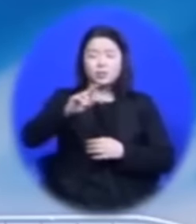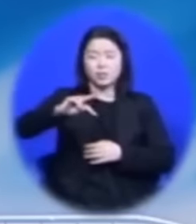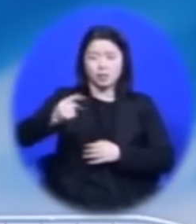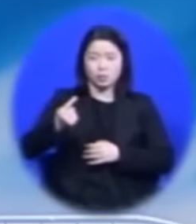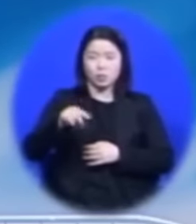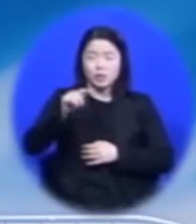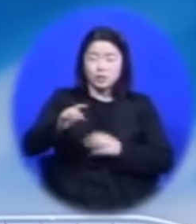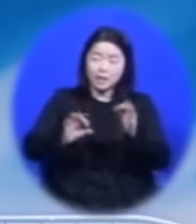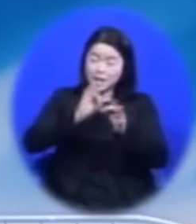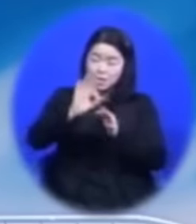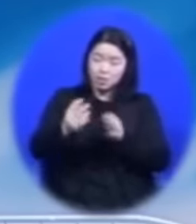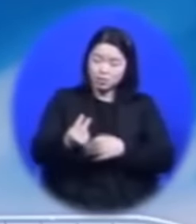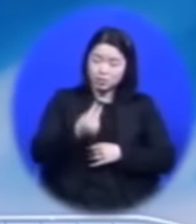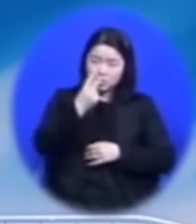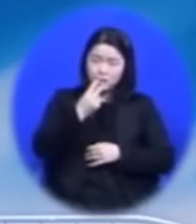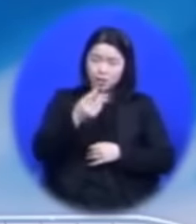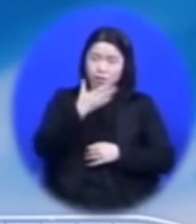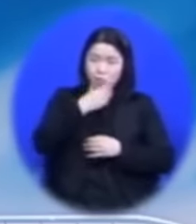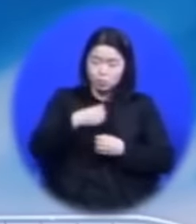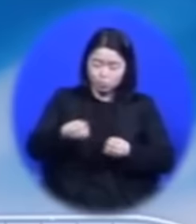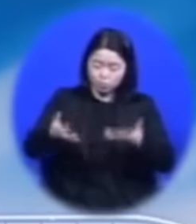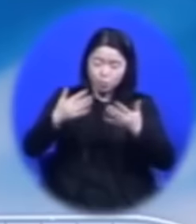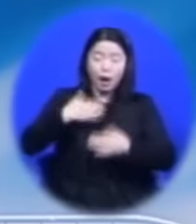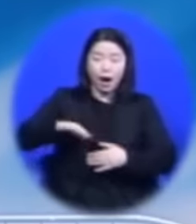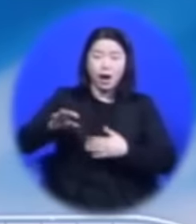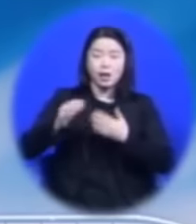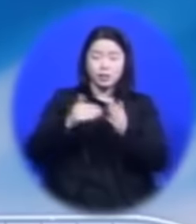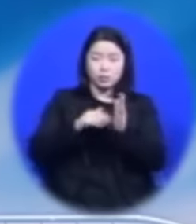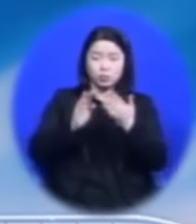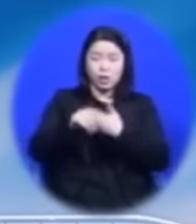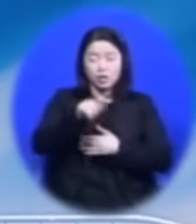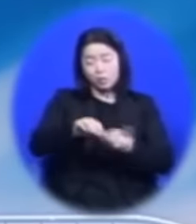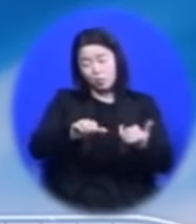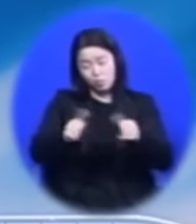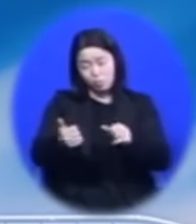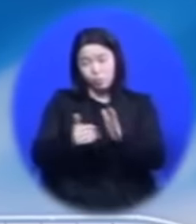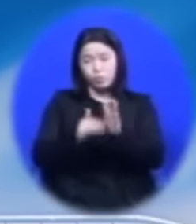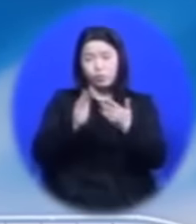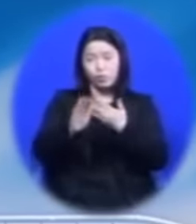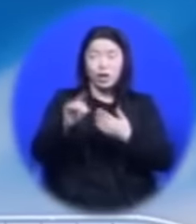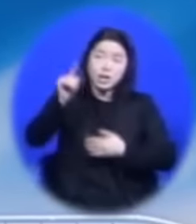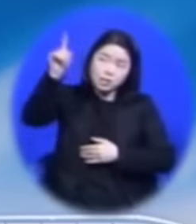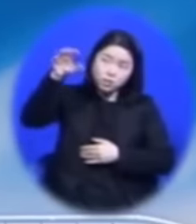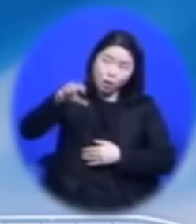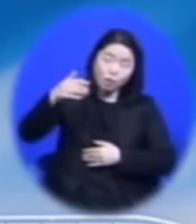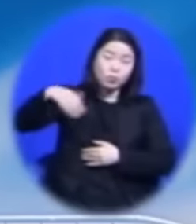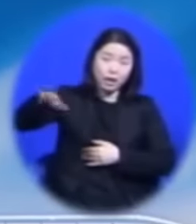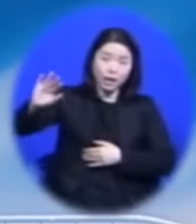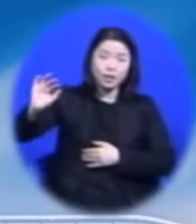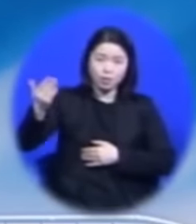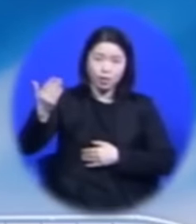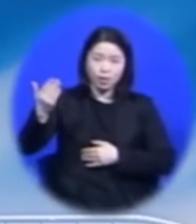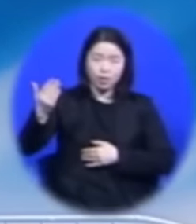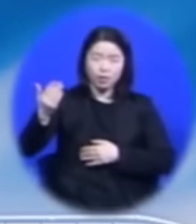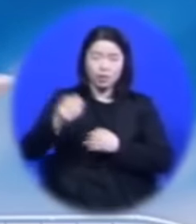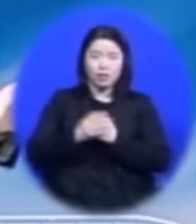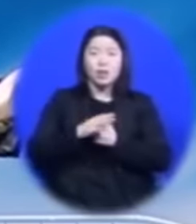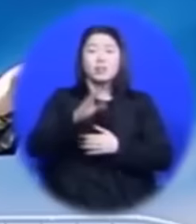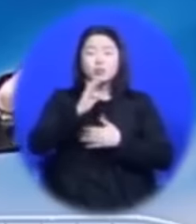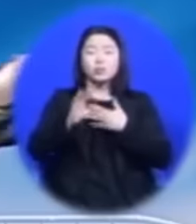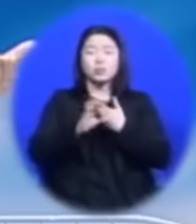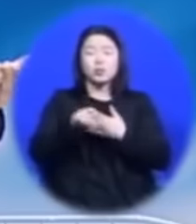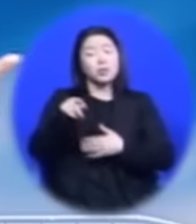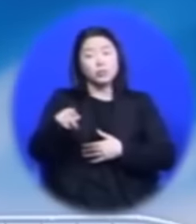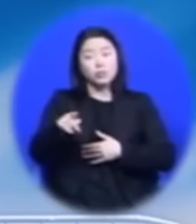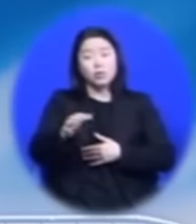그가 영생의 축복을 알고 나면 그러면 그가 죽고 난 다음에 천국에 가게 되는데 그러면